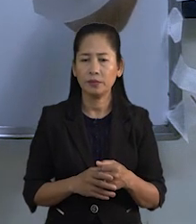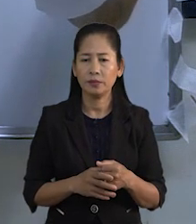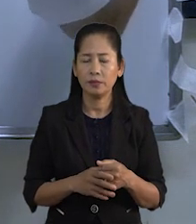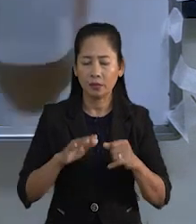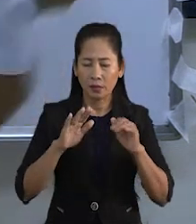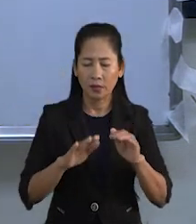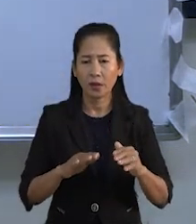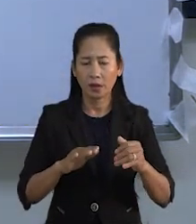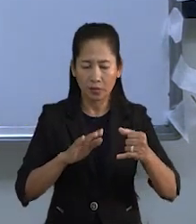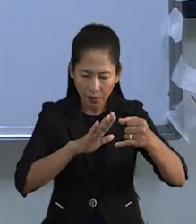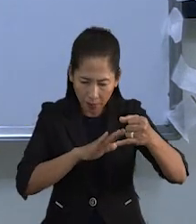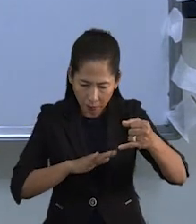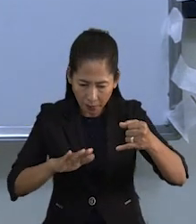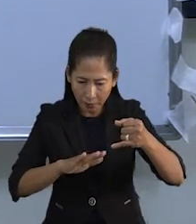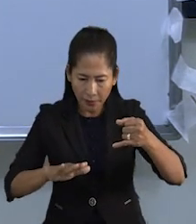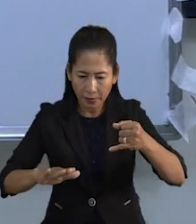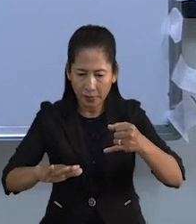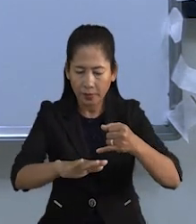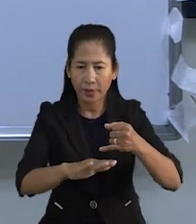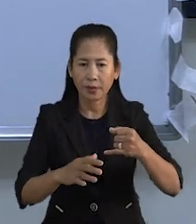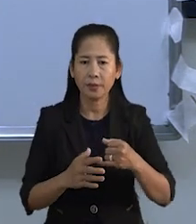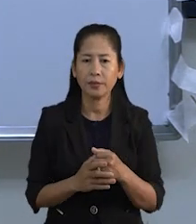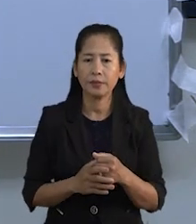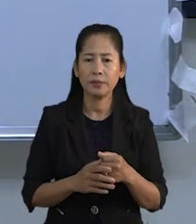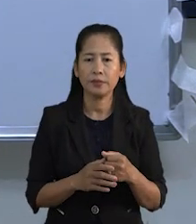ននៅមាត់ត្រពាំង